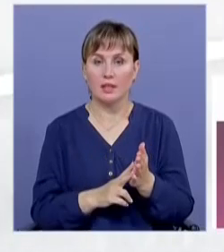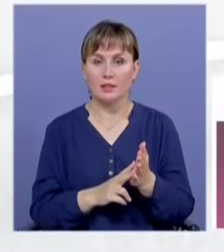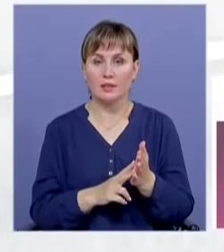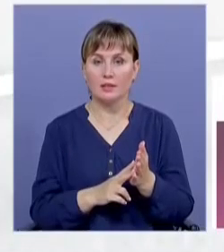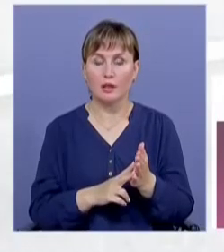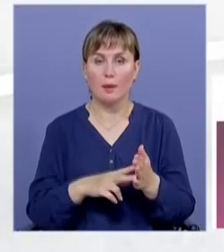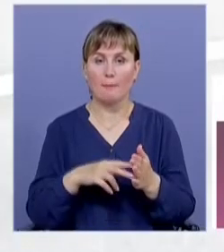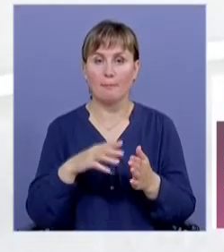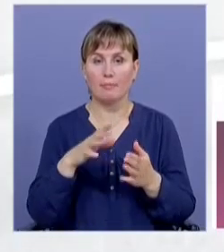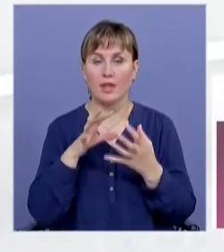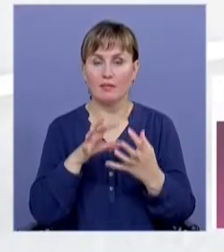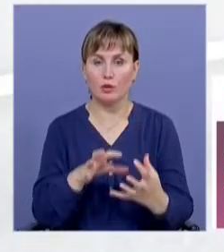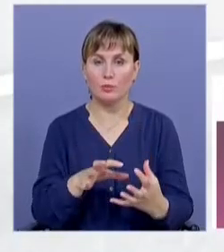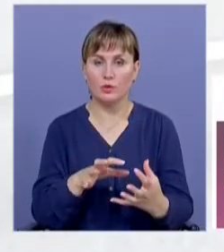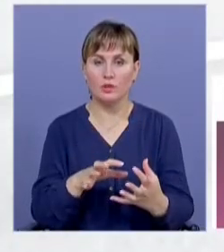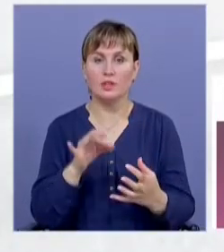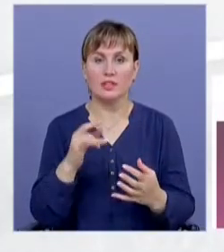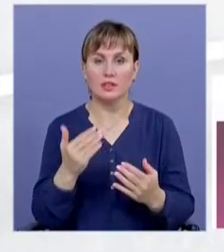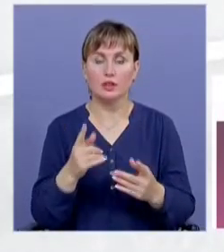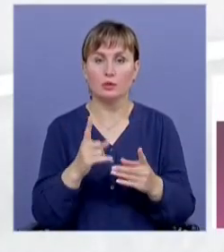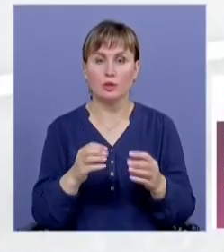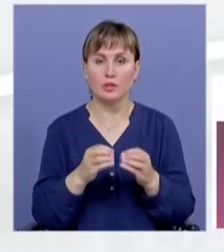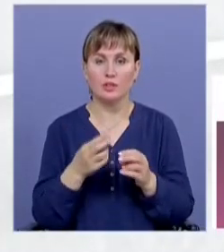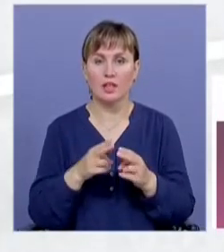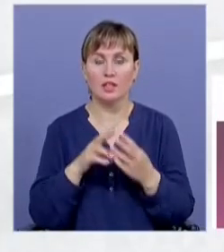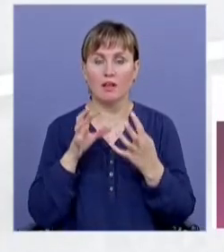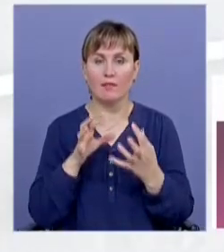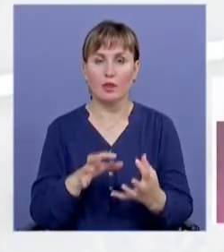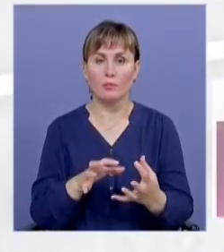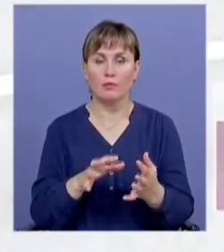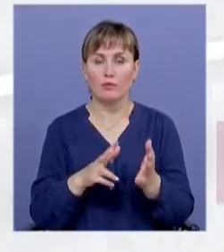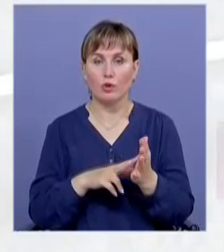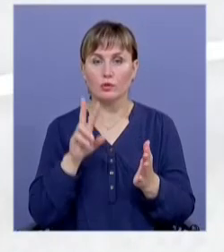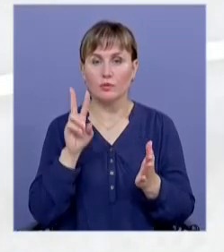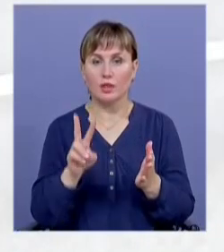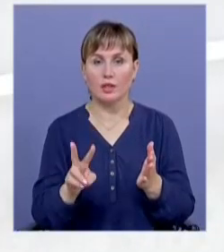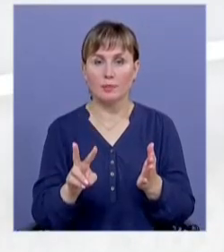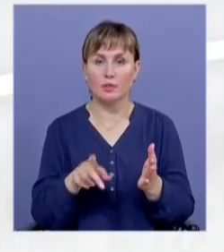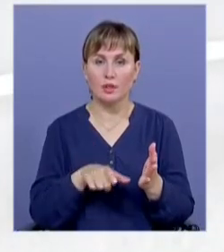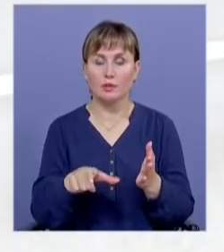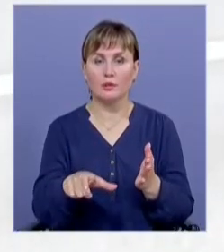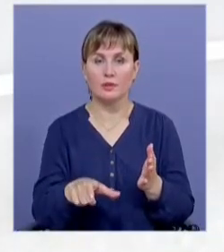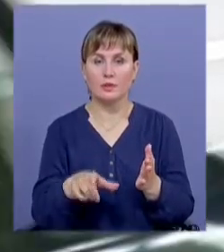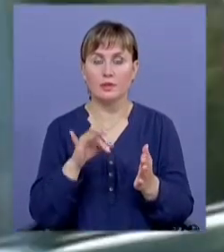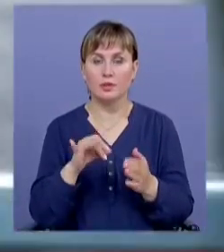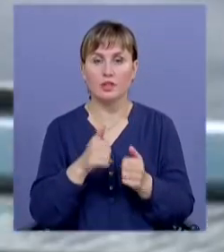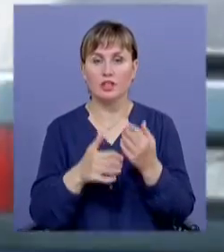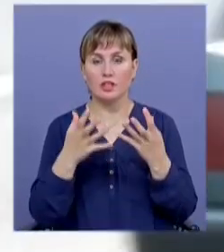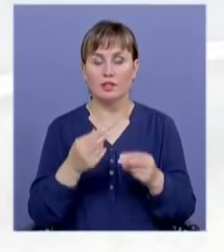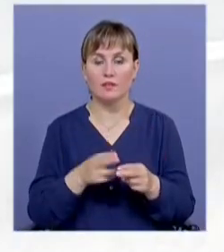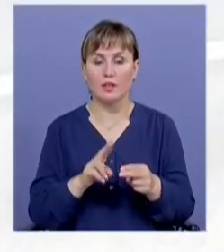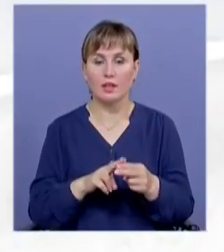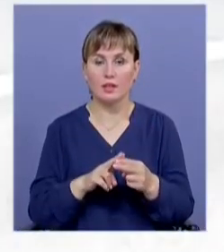118 маршрутов общественного транспорта, из них 110 это автобусные, 8 троллейбусных маршрутов. Ежедневно эти